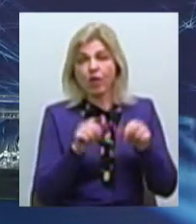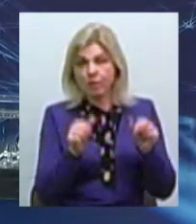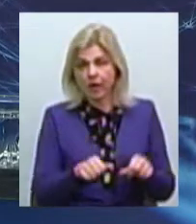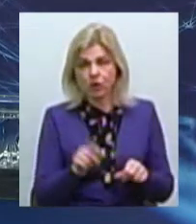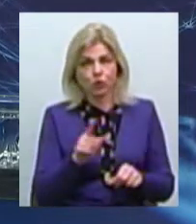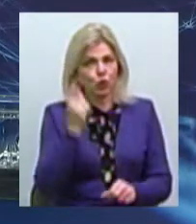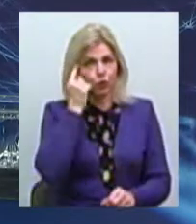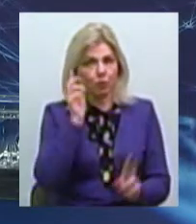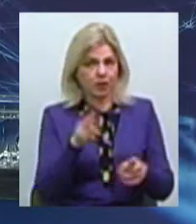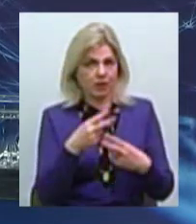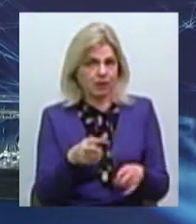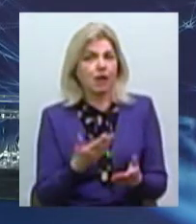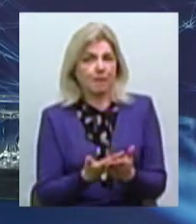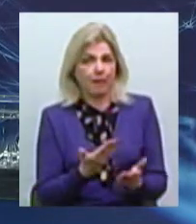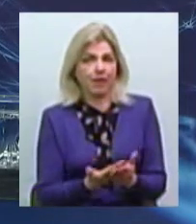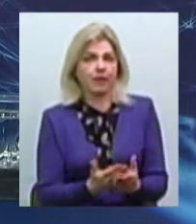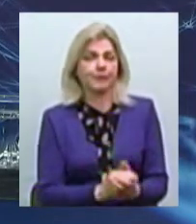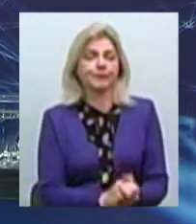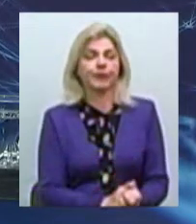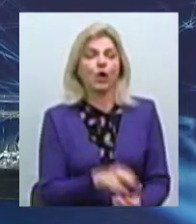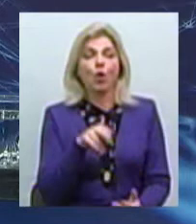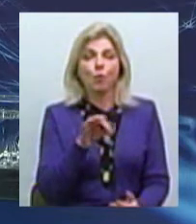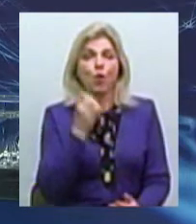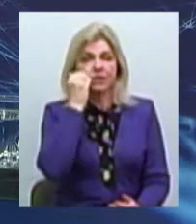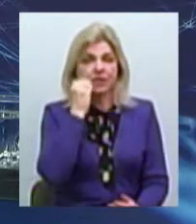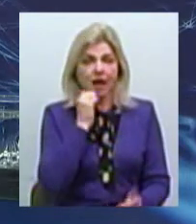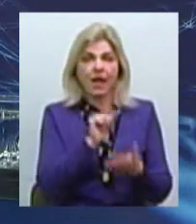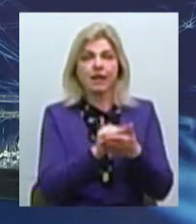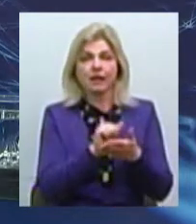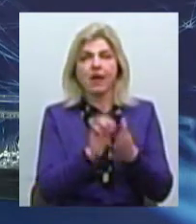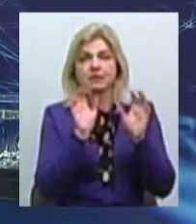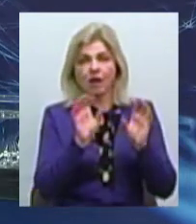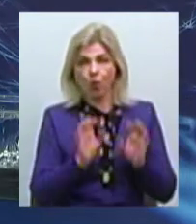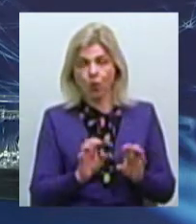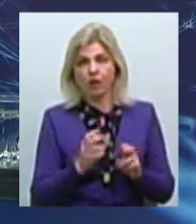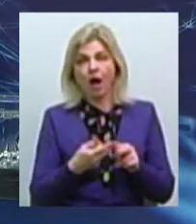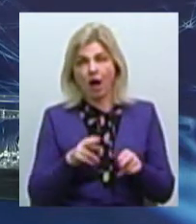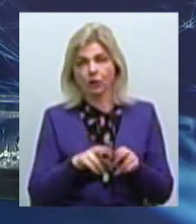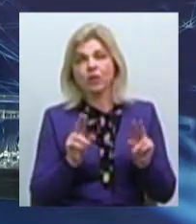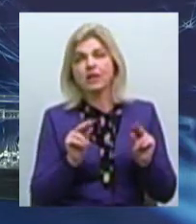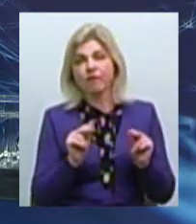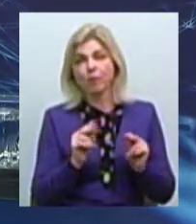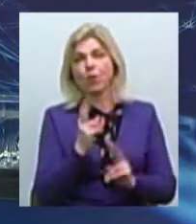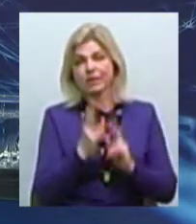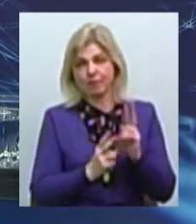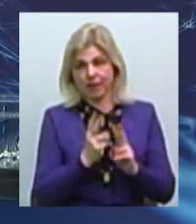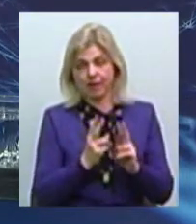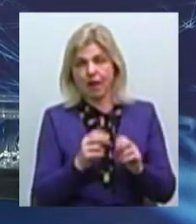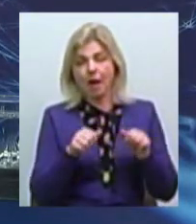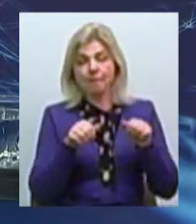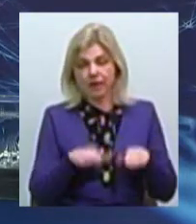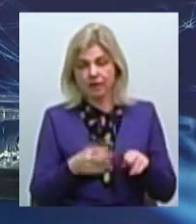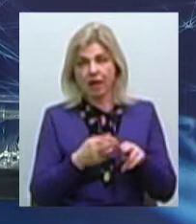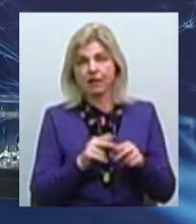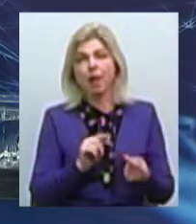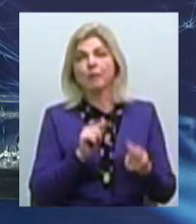классический пример то есть по старой редакции закона которое слава богу уже изменена вот принятием этого антирейдер